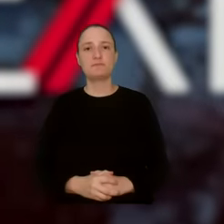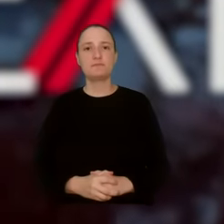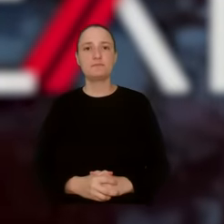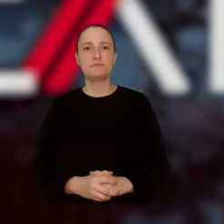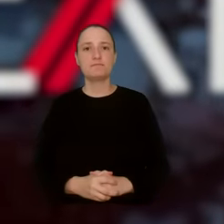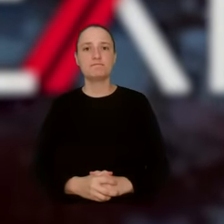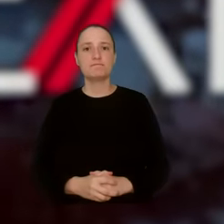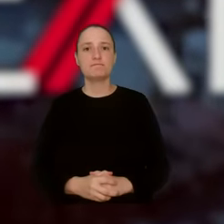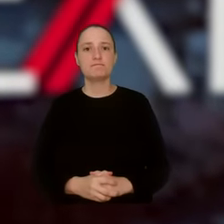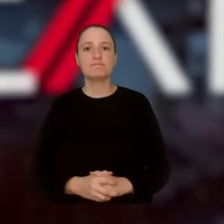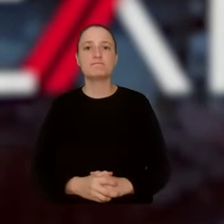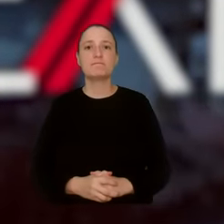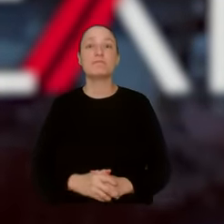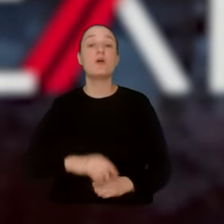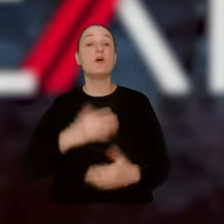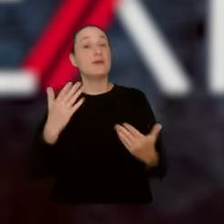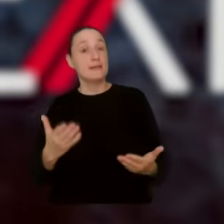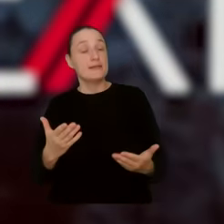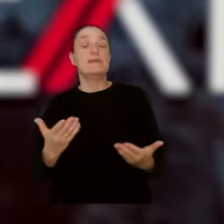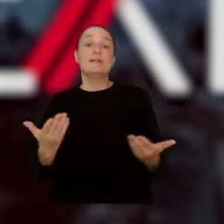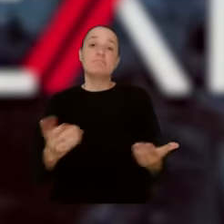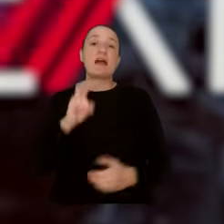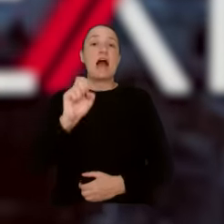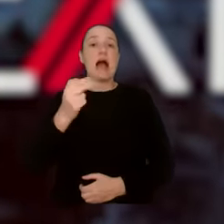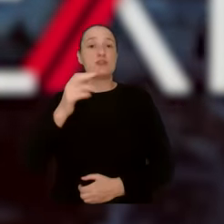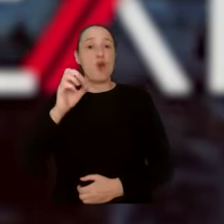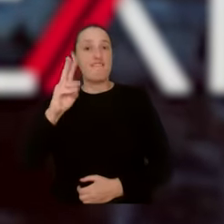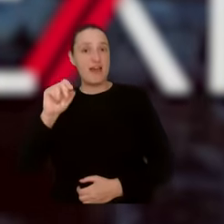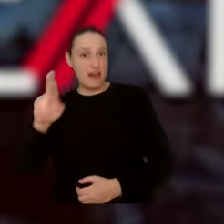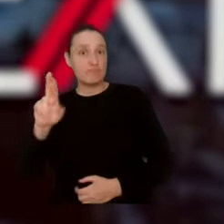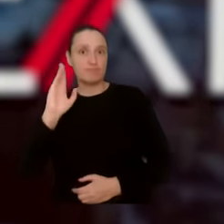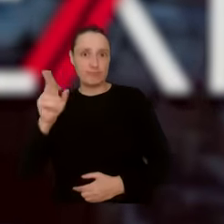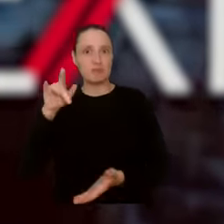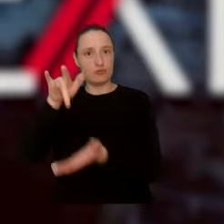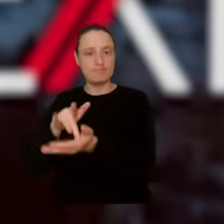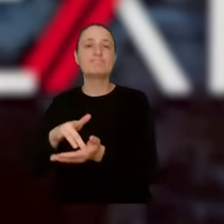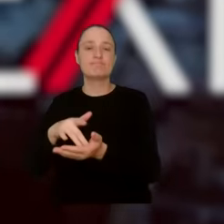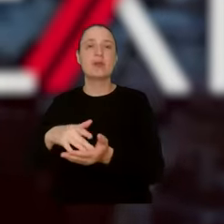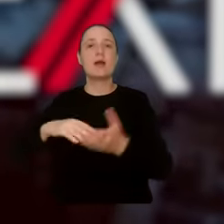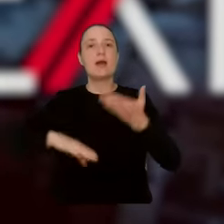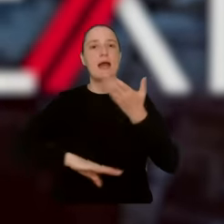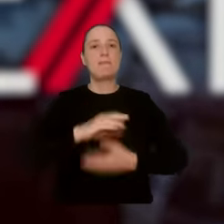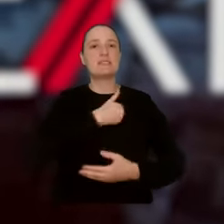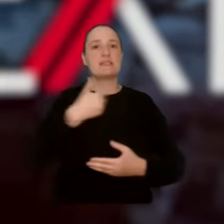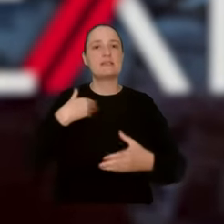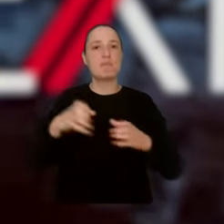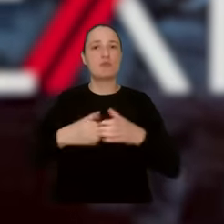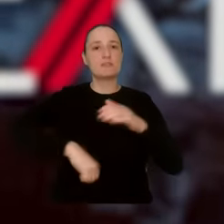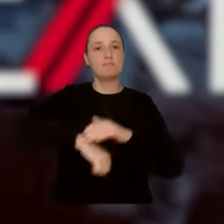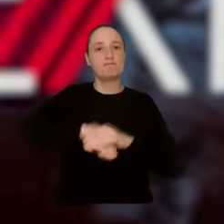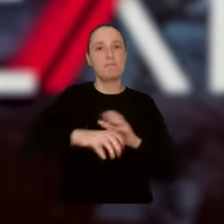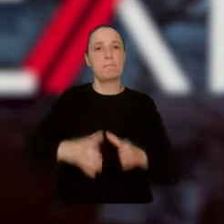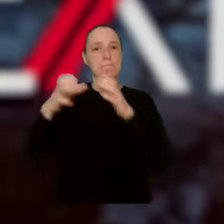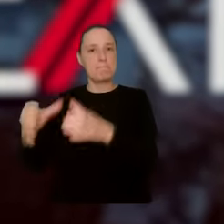Nie Brema, nie Poczdam, a ostatecznie Hanower będzie bazą reprezentacji Polski podczas Mistrzostw Europy w Niemczech. Władze PZPN i selekcjoner